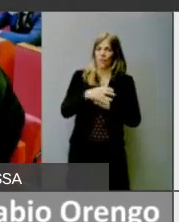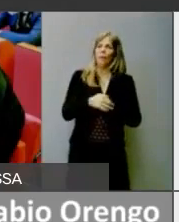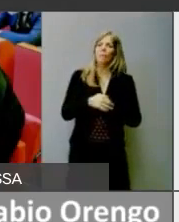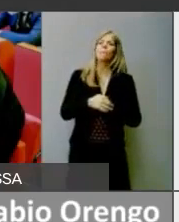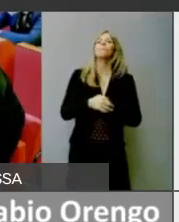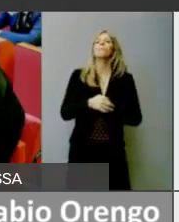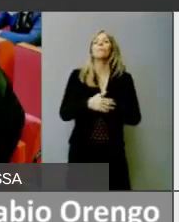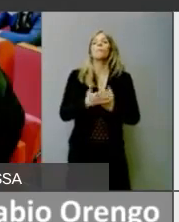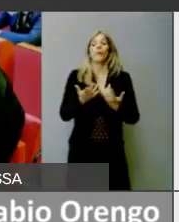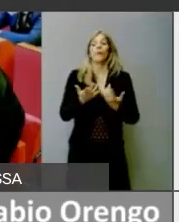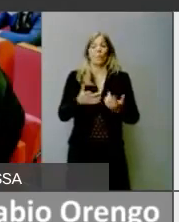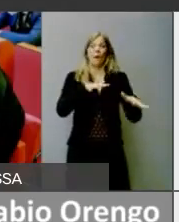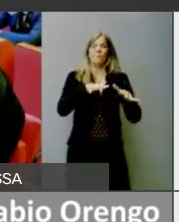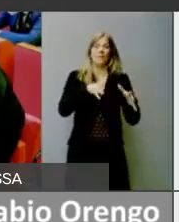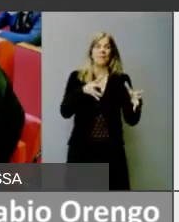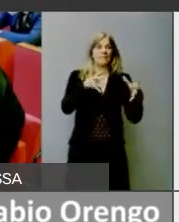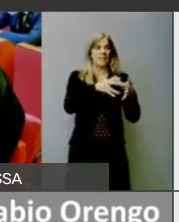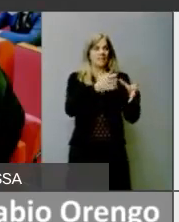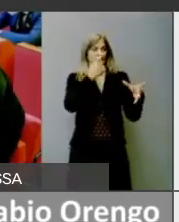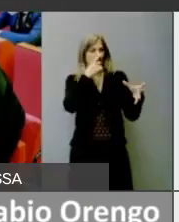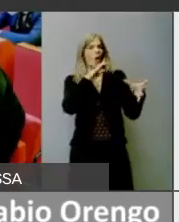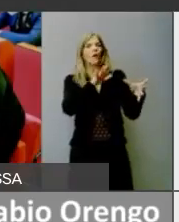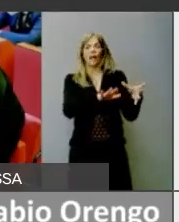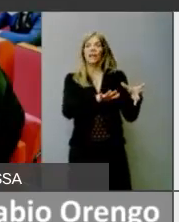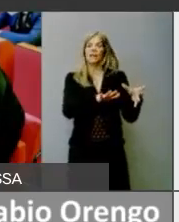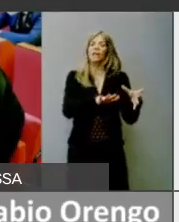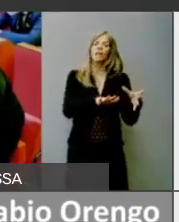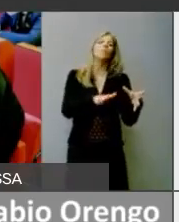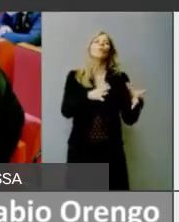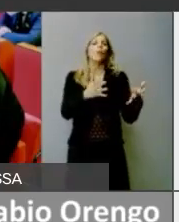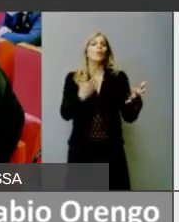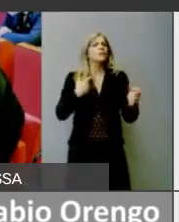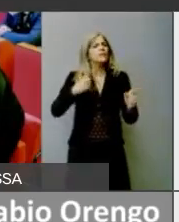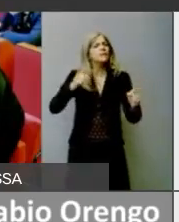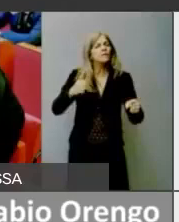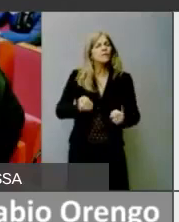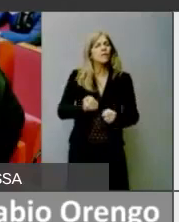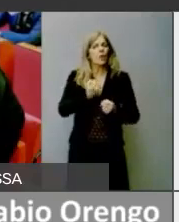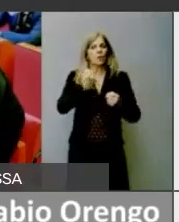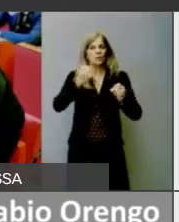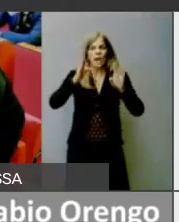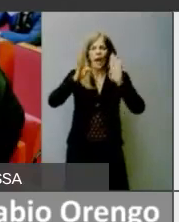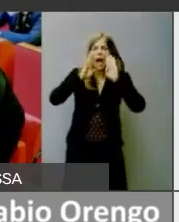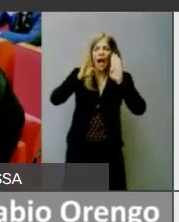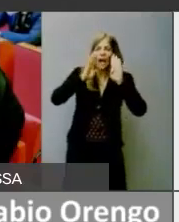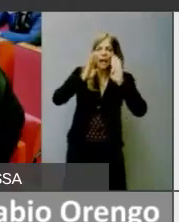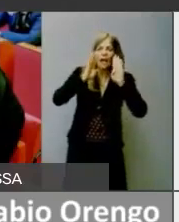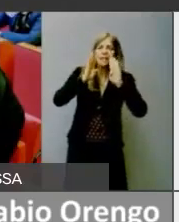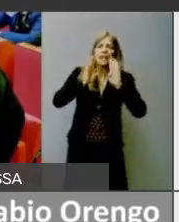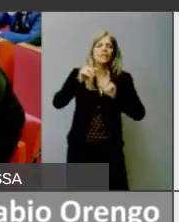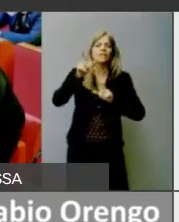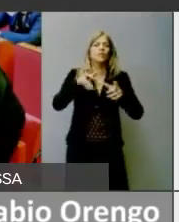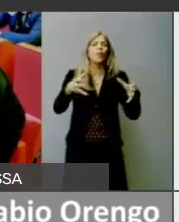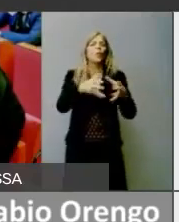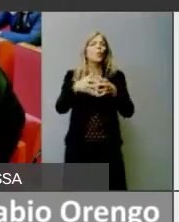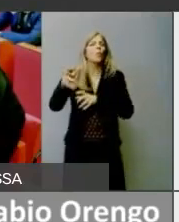questa amministrazione cerca di essere il più attenta possibile alle categorie più deboli,